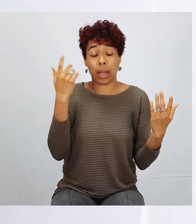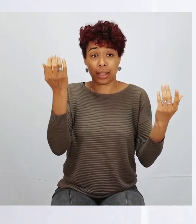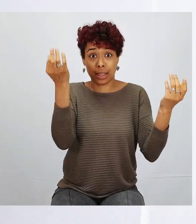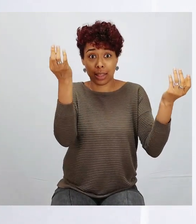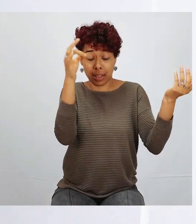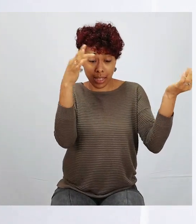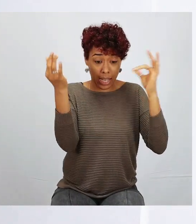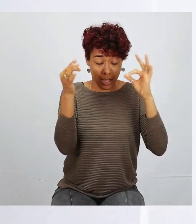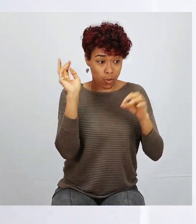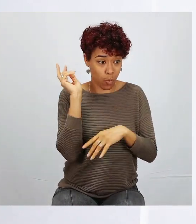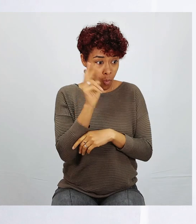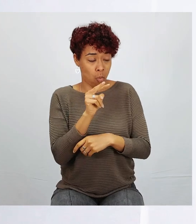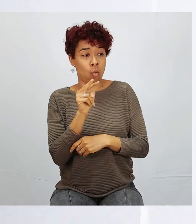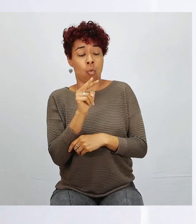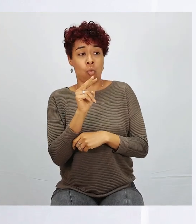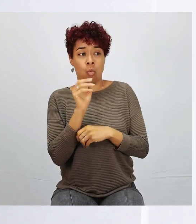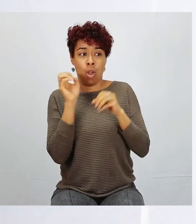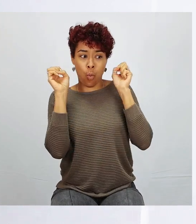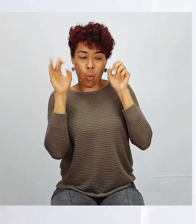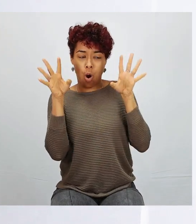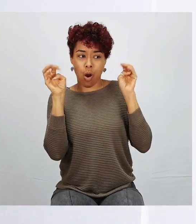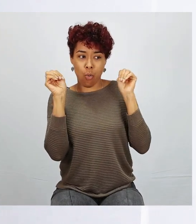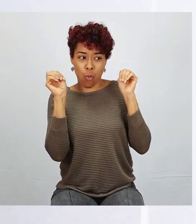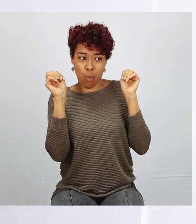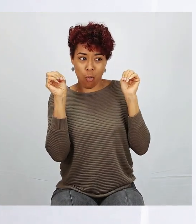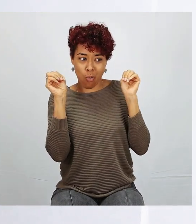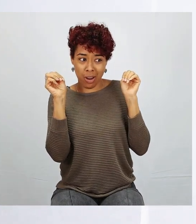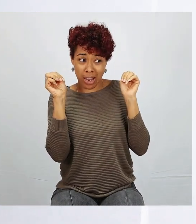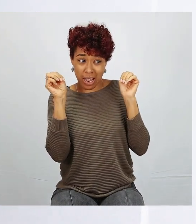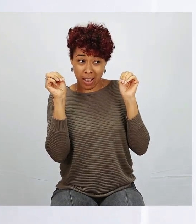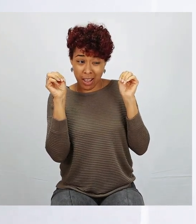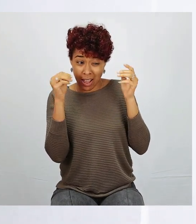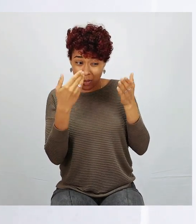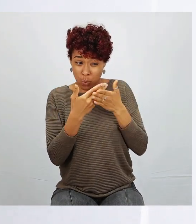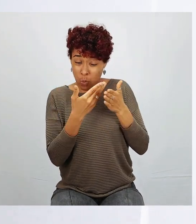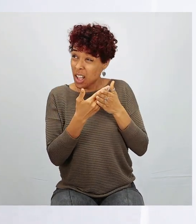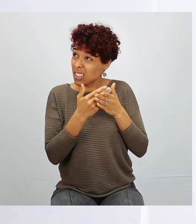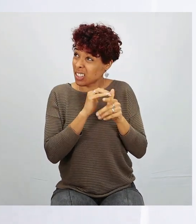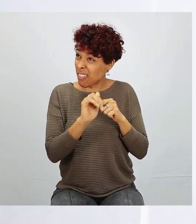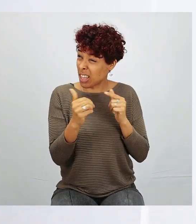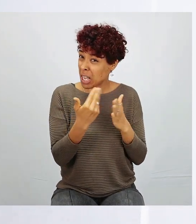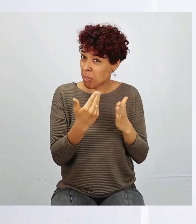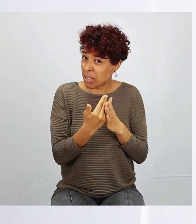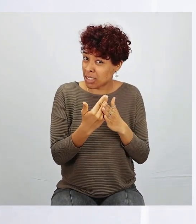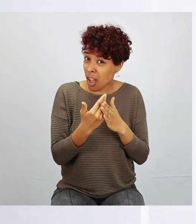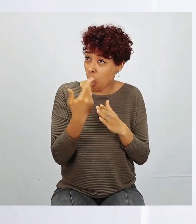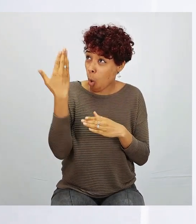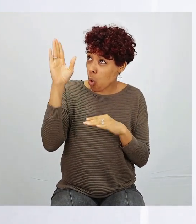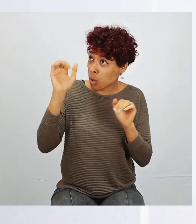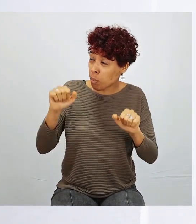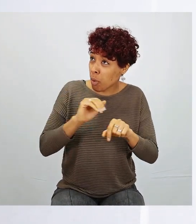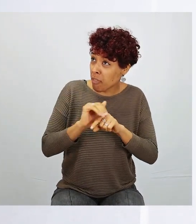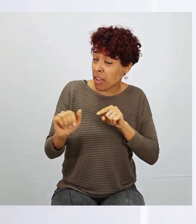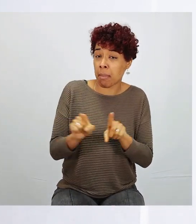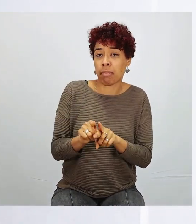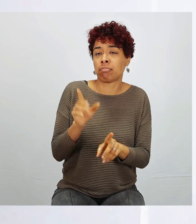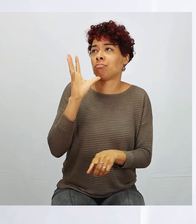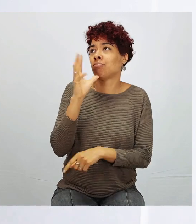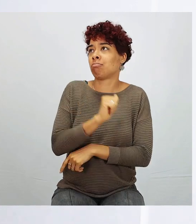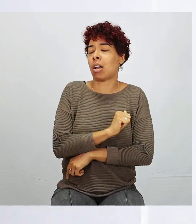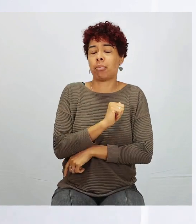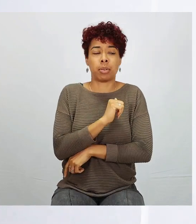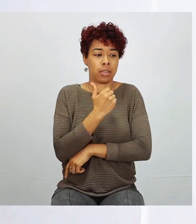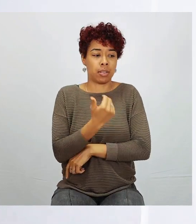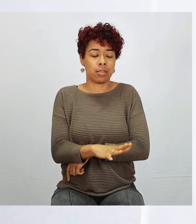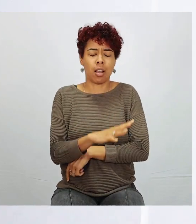création, c'est Seigneur, waouh. Personne ne peut concevoir, excusez-moi l'expression, mais un truc pareil. Dieu a fait quelque